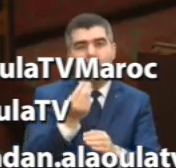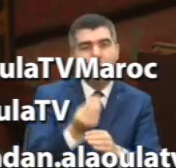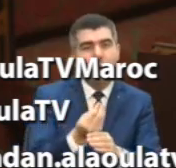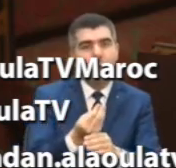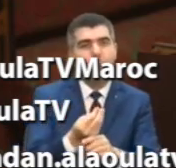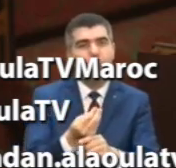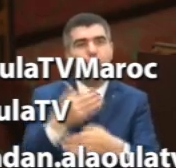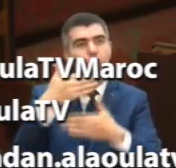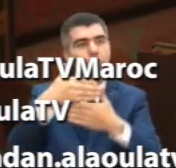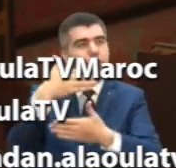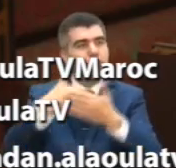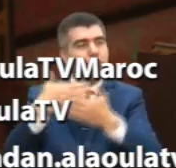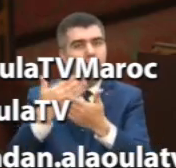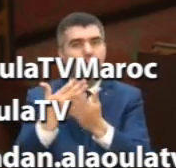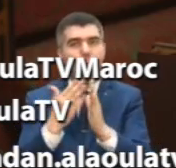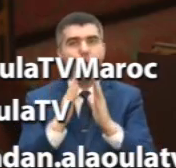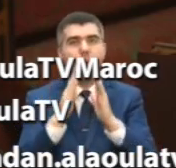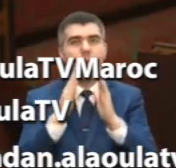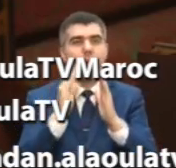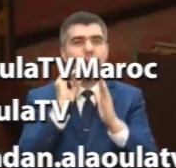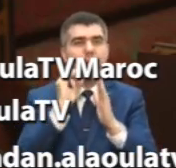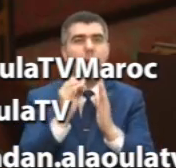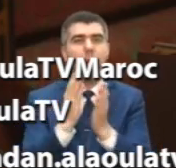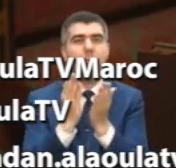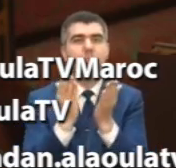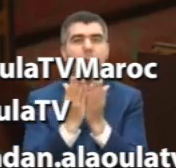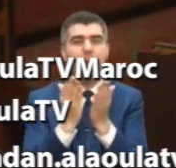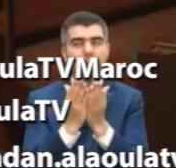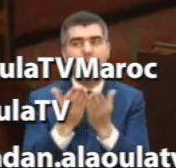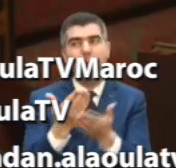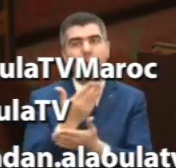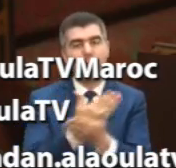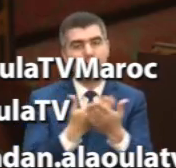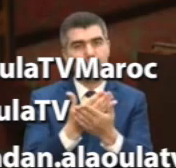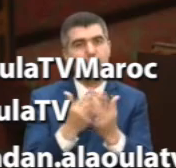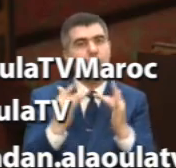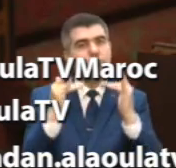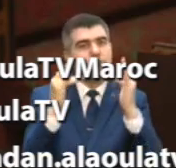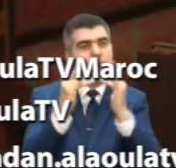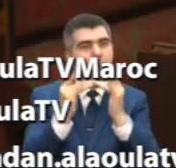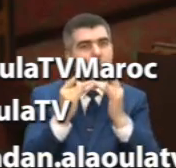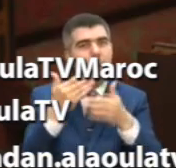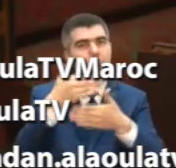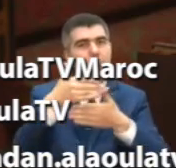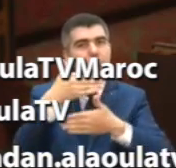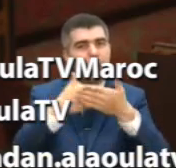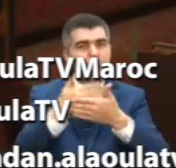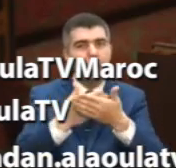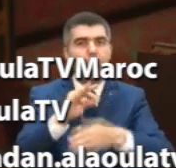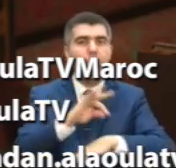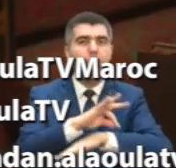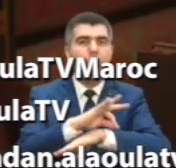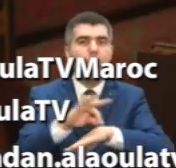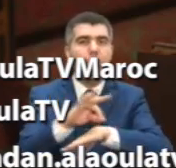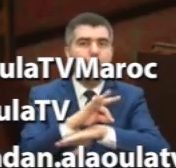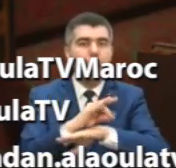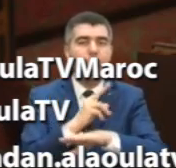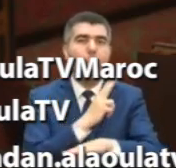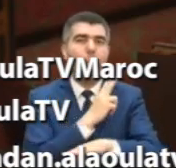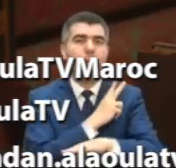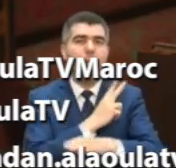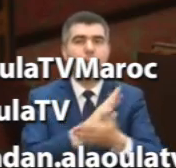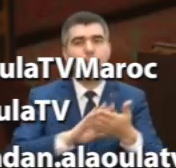التعليمية والداخليات، أو من خلال توفير الحاجيات الضرورية من الموارد البشرية.